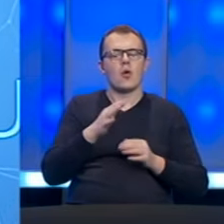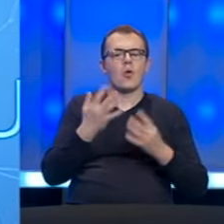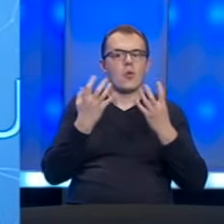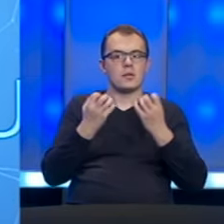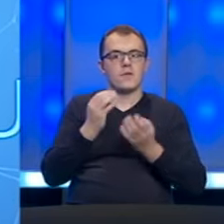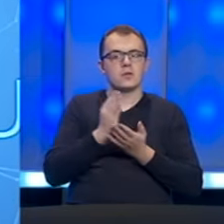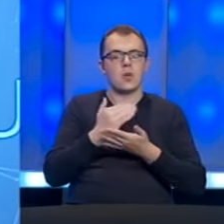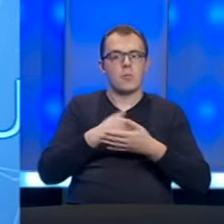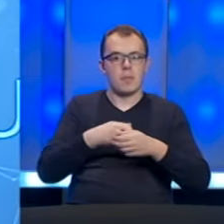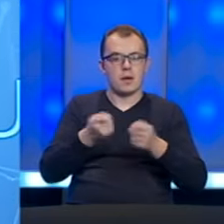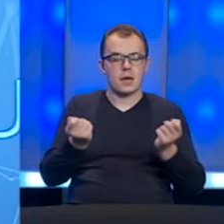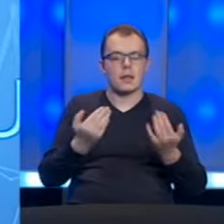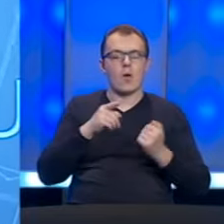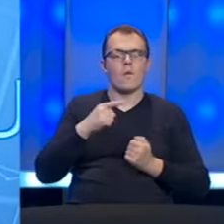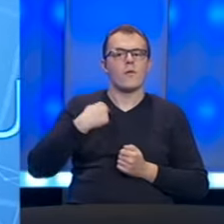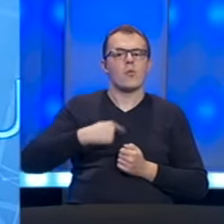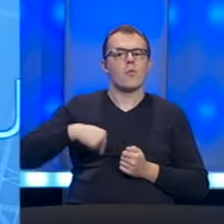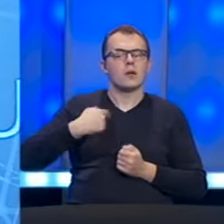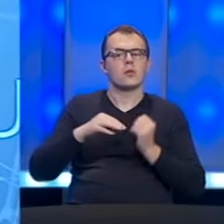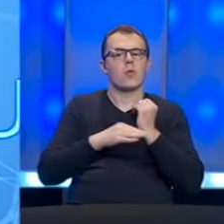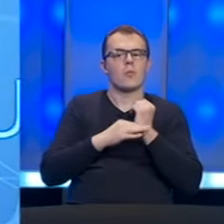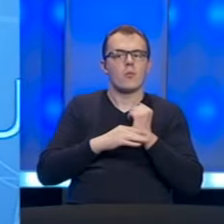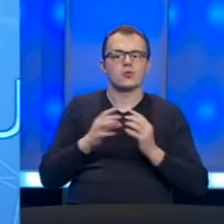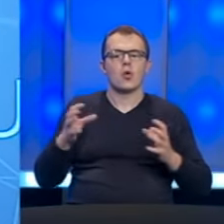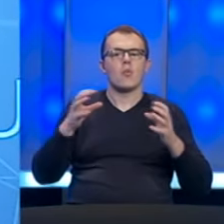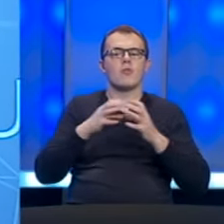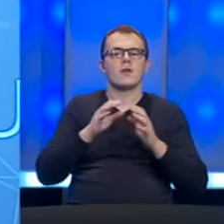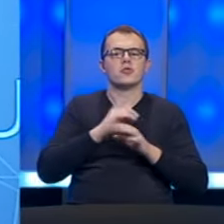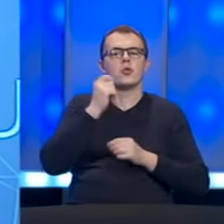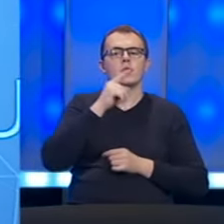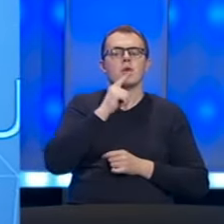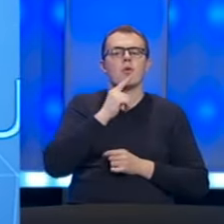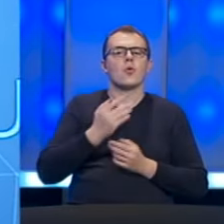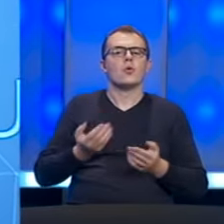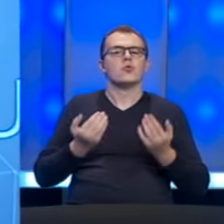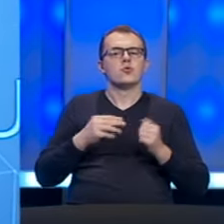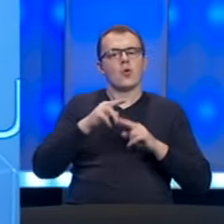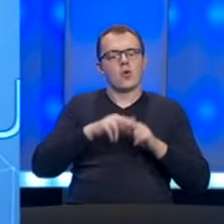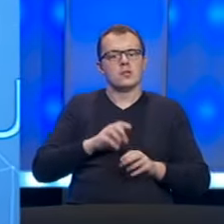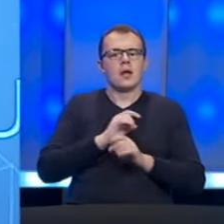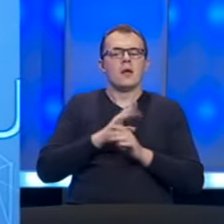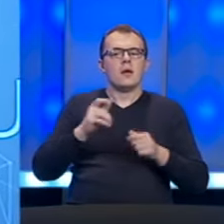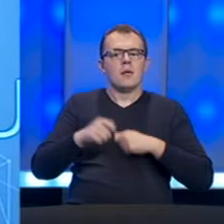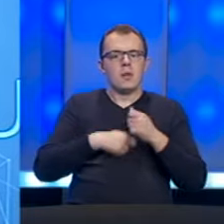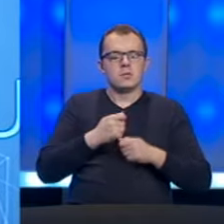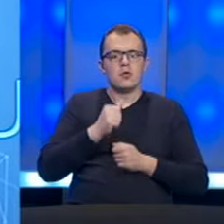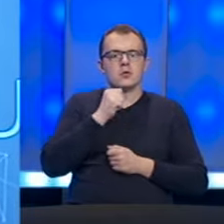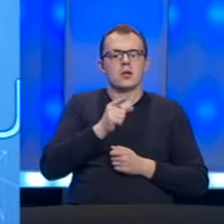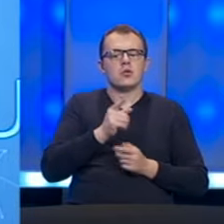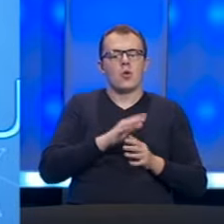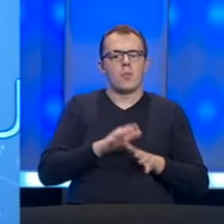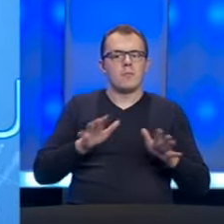900 paketa, a ovom humanitarnom pomoći obuhvaćeni su ljudi koji su ostali bez posla, posla tokom